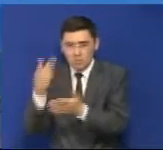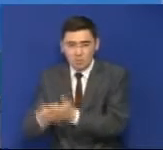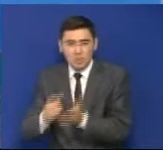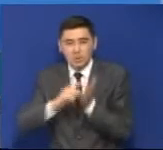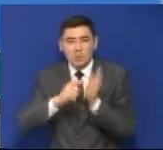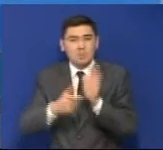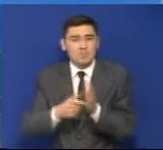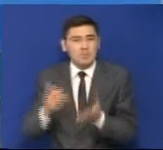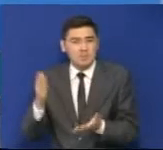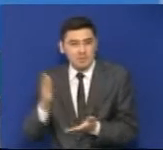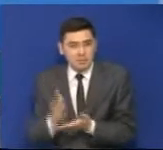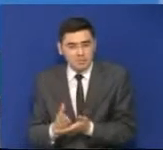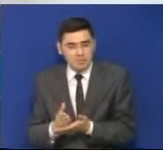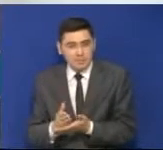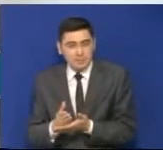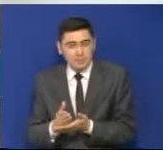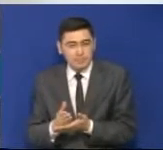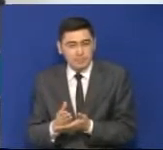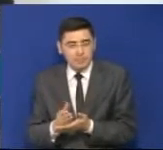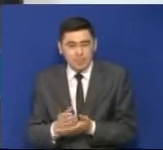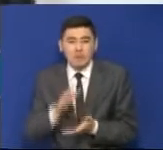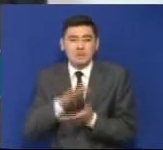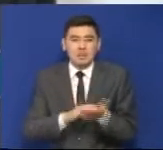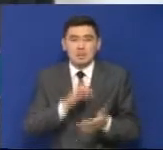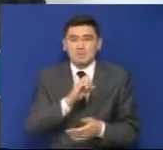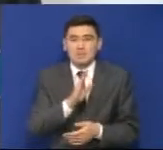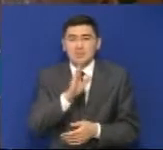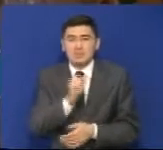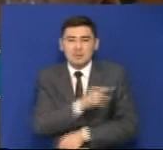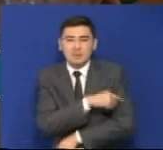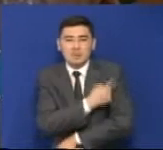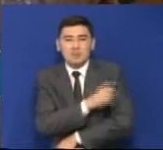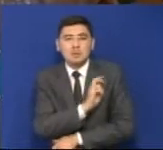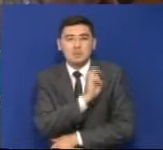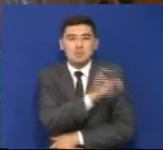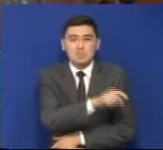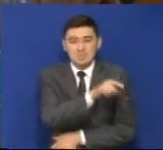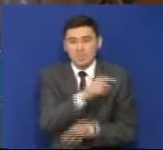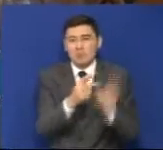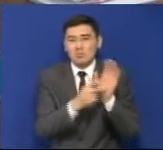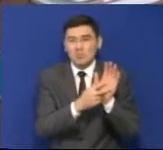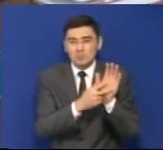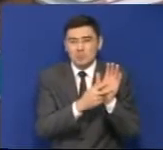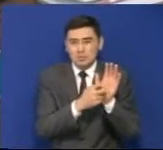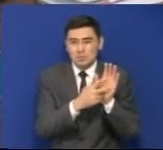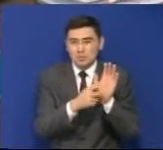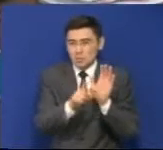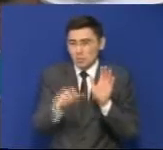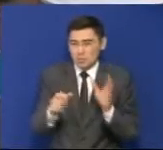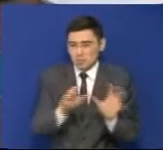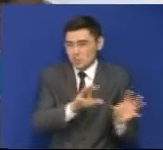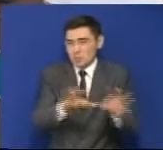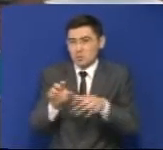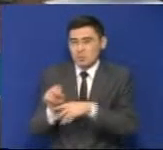бар. Жұмыс сапары барысында қала әкімі дәрігерлік амбулатория жұмысымен танысты. Емхана 800 адамға қызмет етеді. Алғашқы